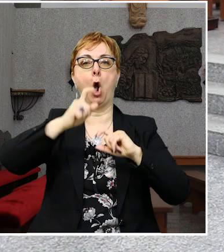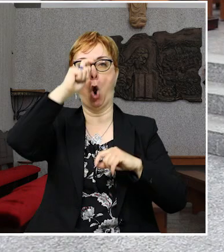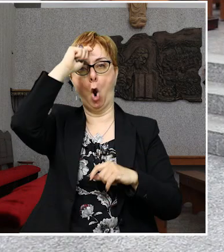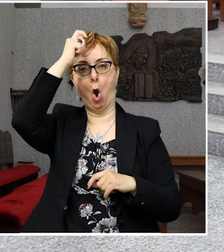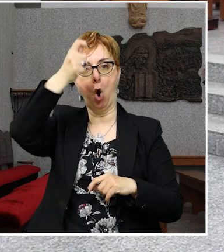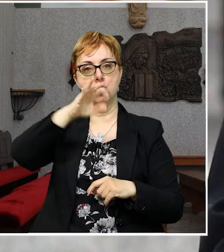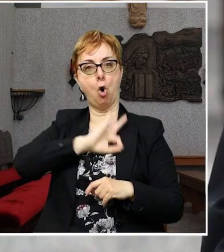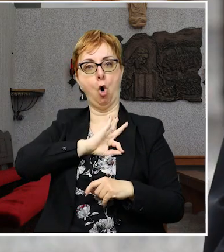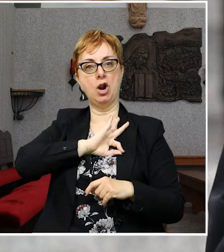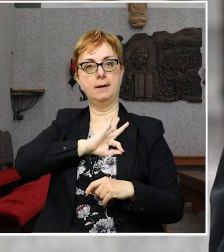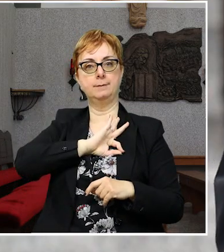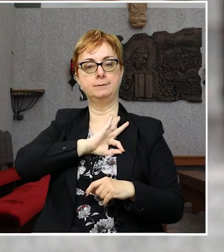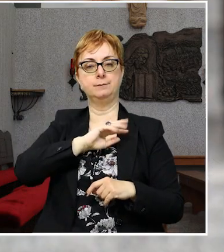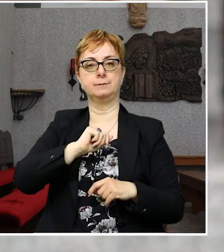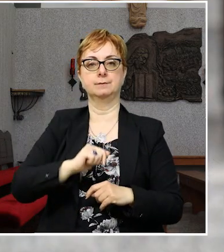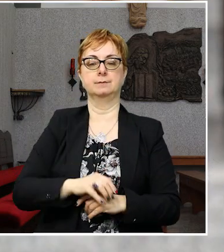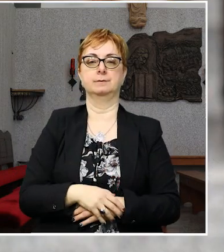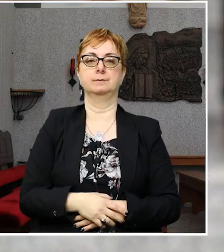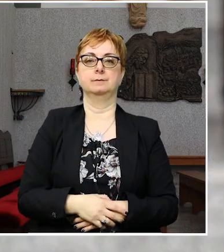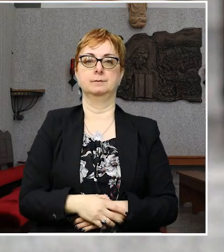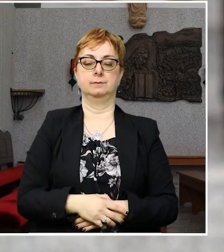conveniente onore.